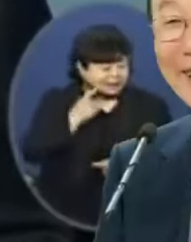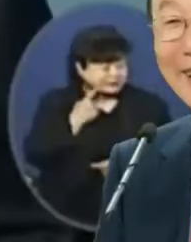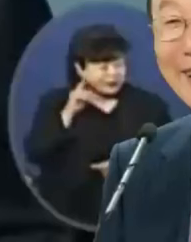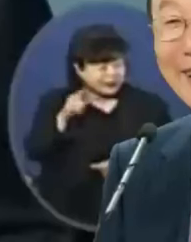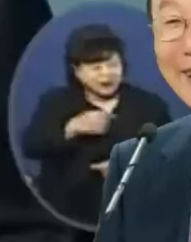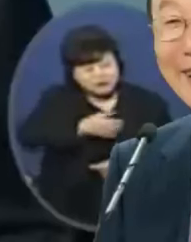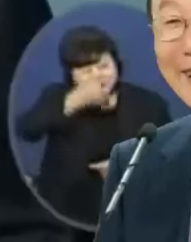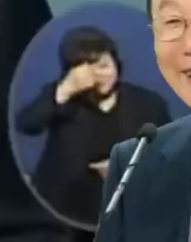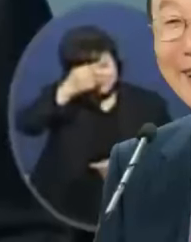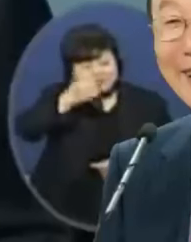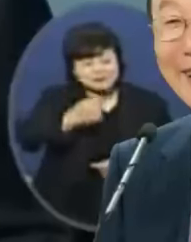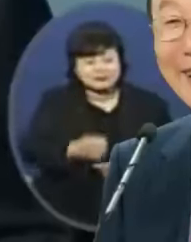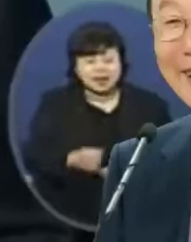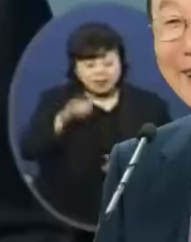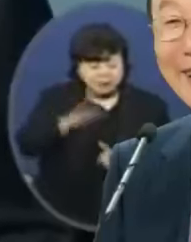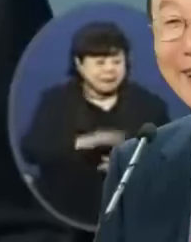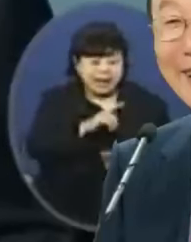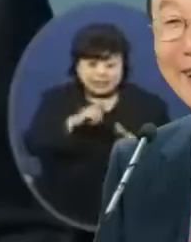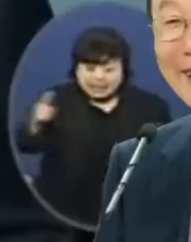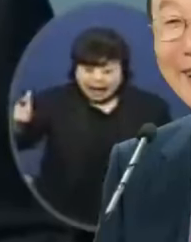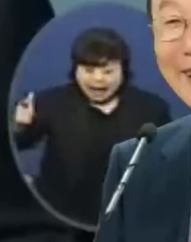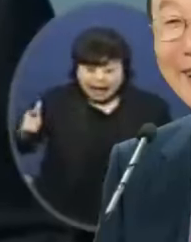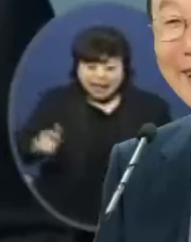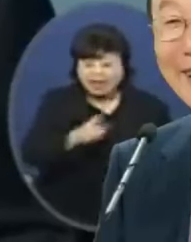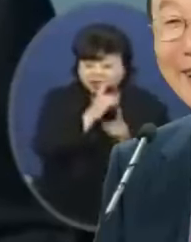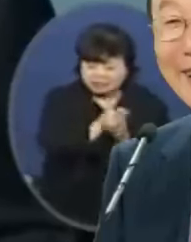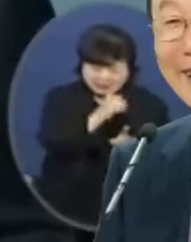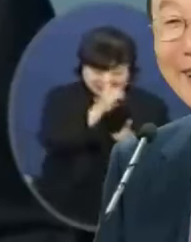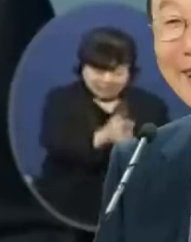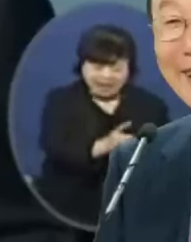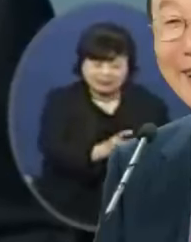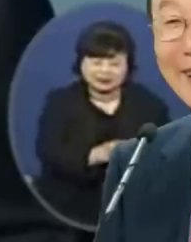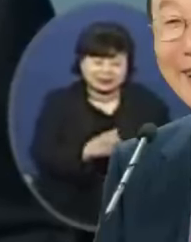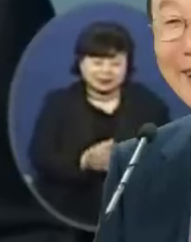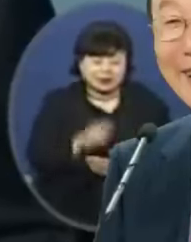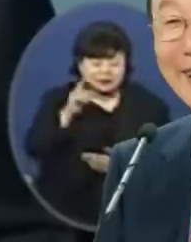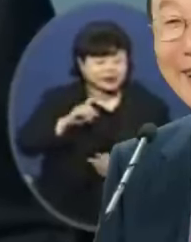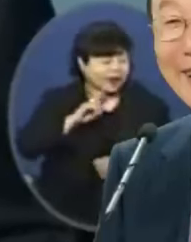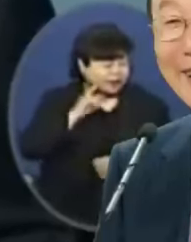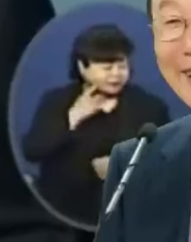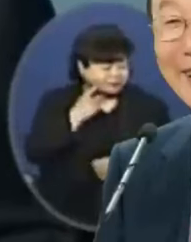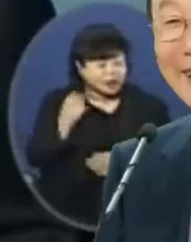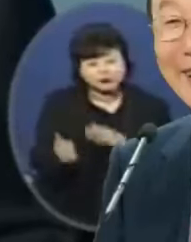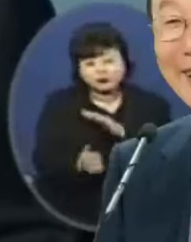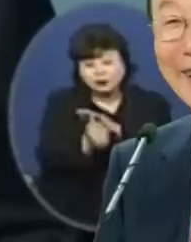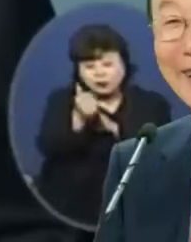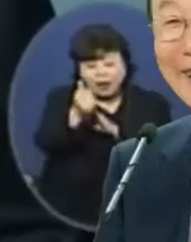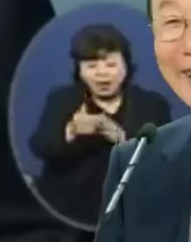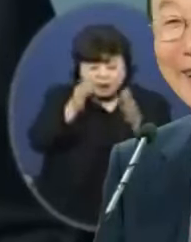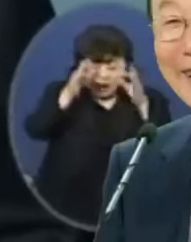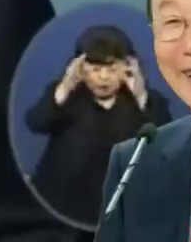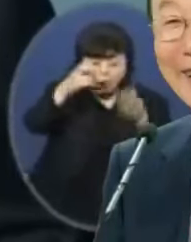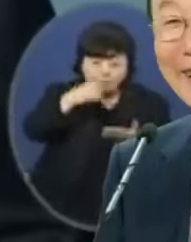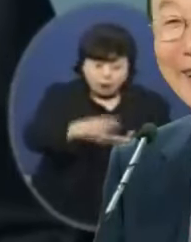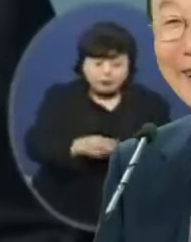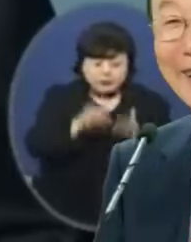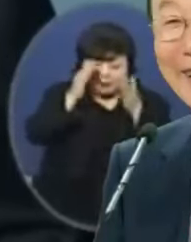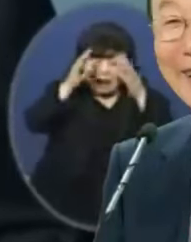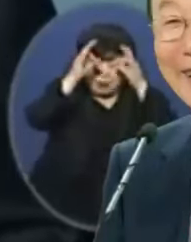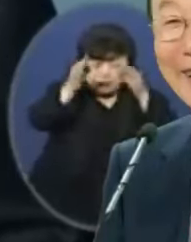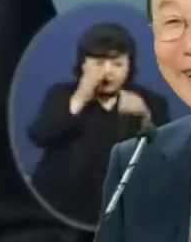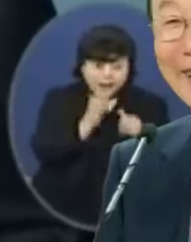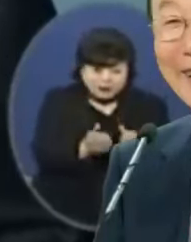내일을 꿈꾼다. 나는 패배자가 아니다. 나는 승리자다. 그러므로 내일의 아름다운 소망을 바라봄의 법칙으로